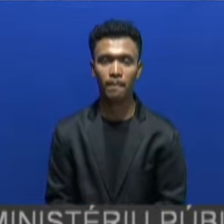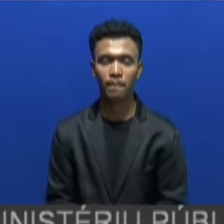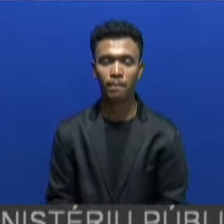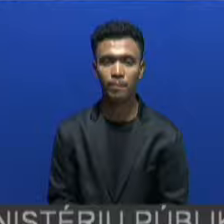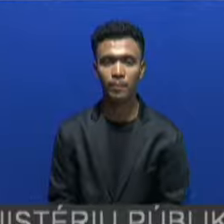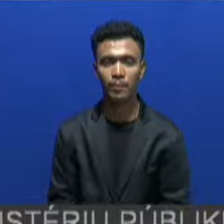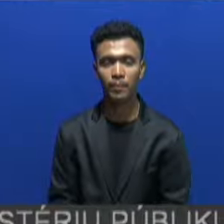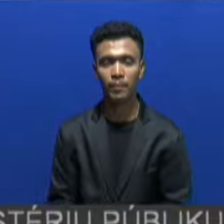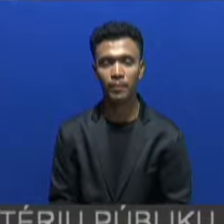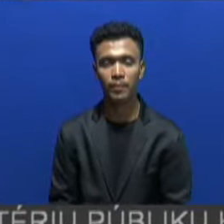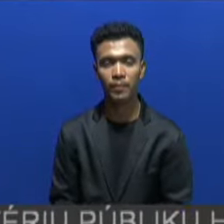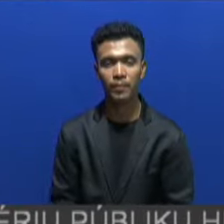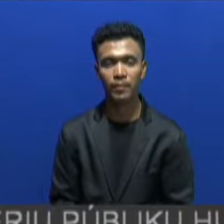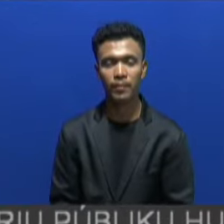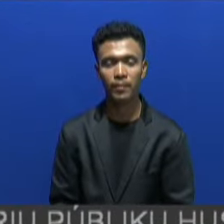o katoe ne in kan tam.